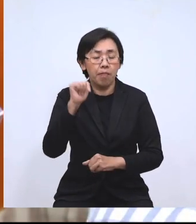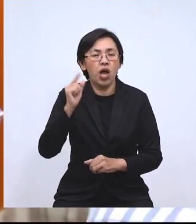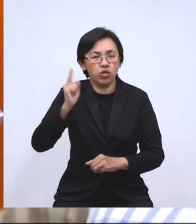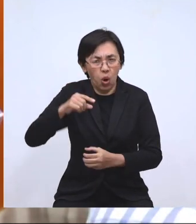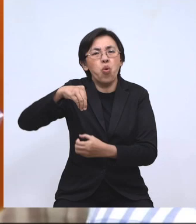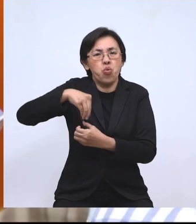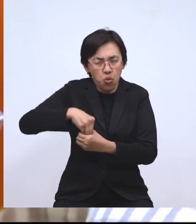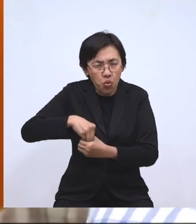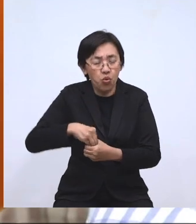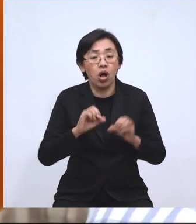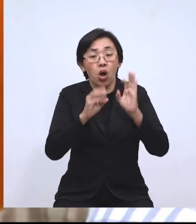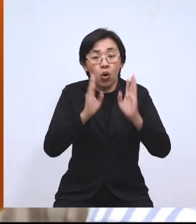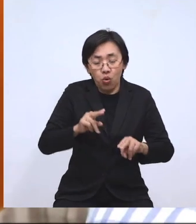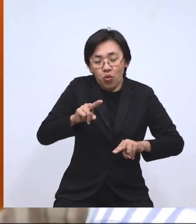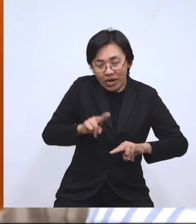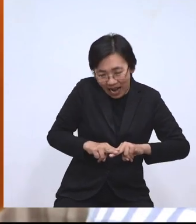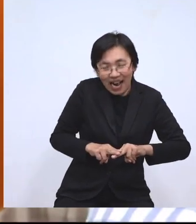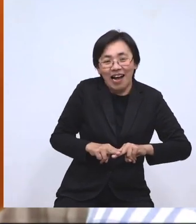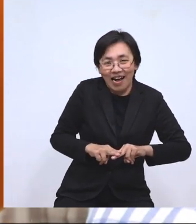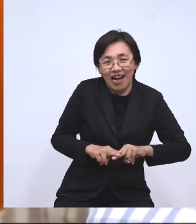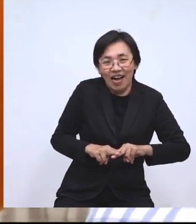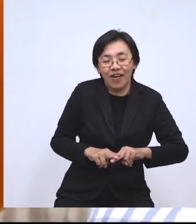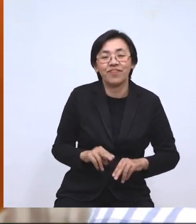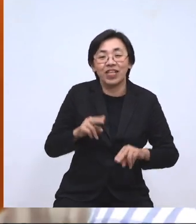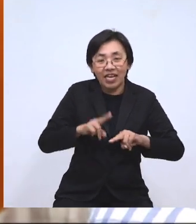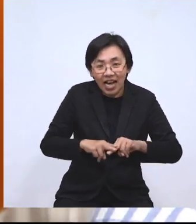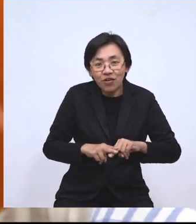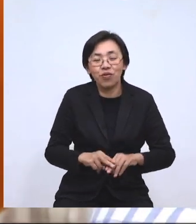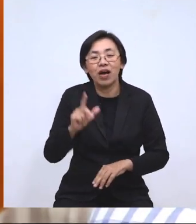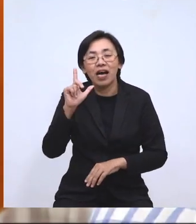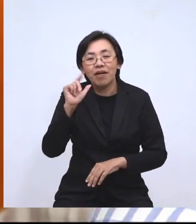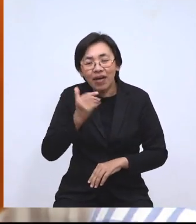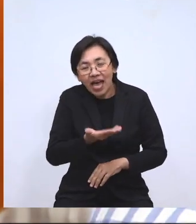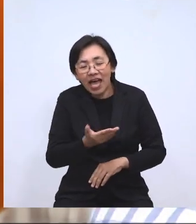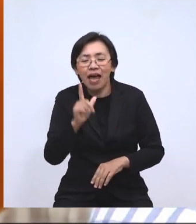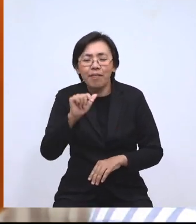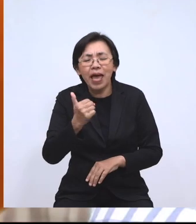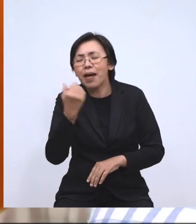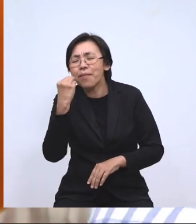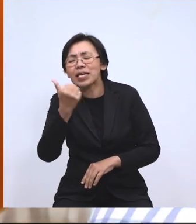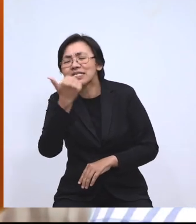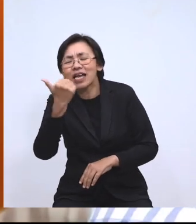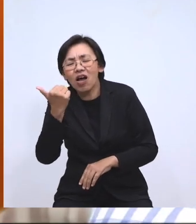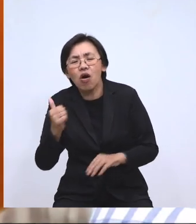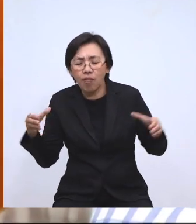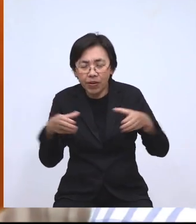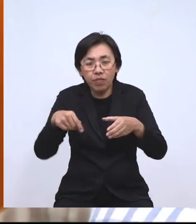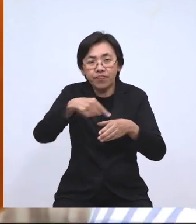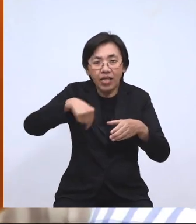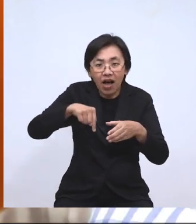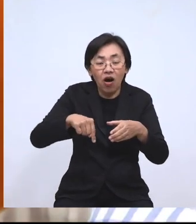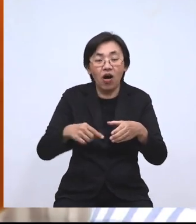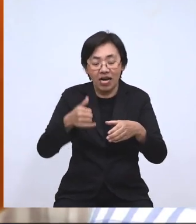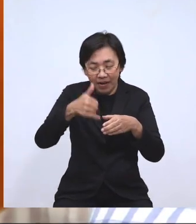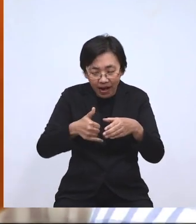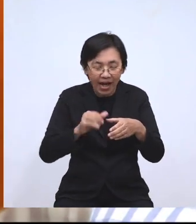ครองต้องอยู่ด้วยคือครูเนี่ยอาจจะได้ใช่เหมือนจำได้ขวานนั่งกลางวงใช่ไหมแล้วมีบ้านแม่มอสบ้านแม่อีก2บ้านใช่ไหมคะแล้วก็อะนั่งกลางวง